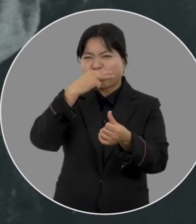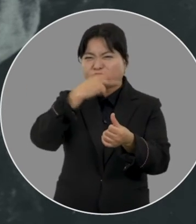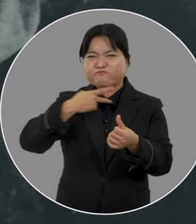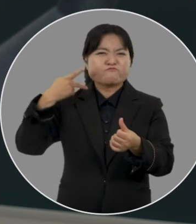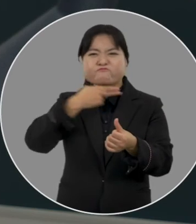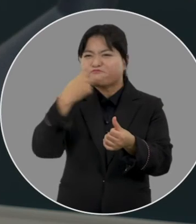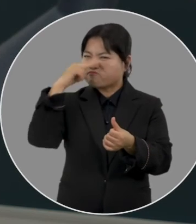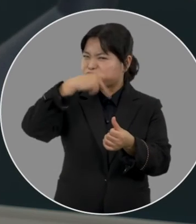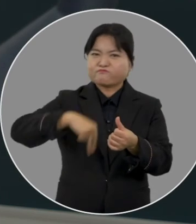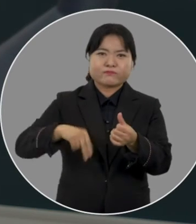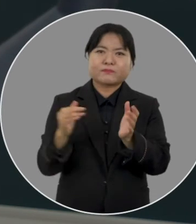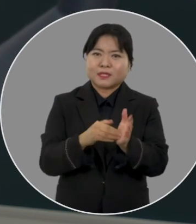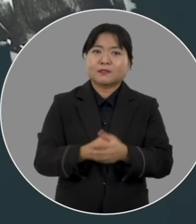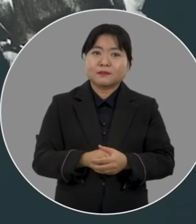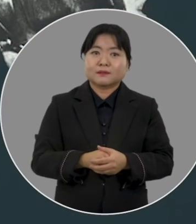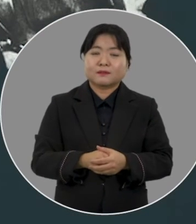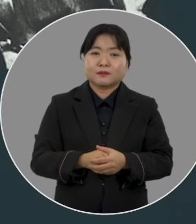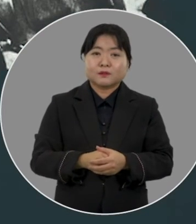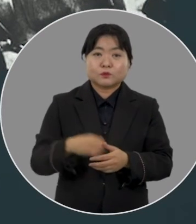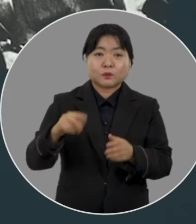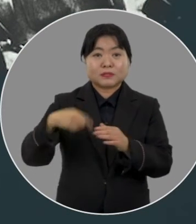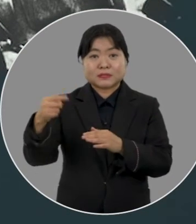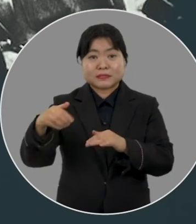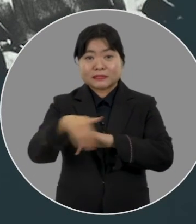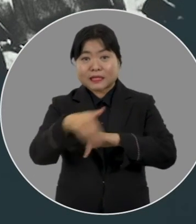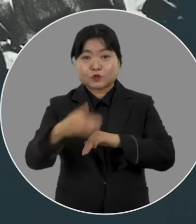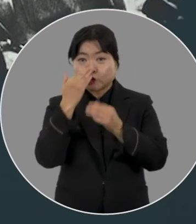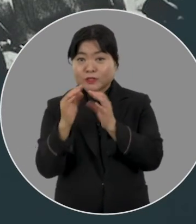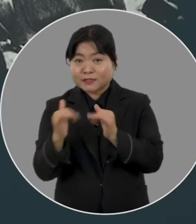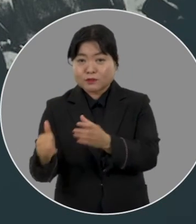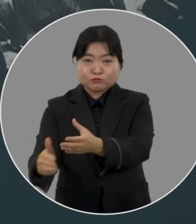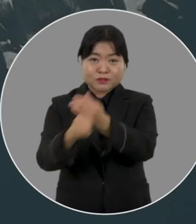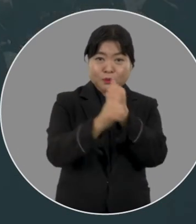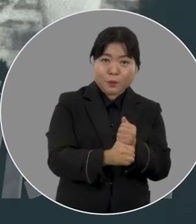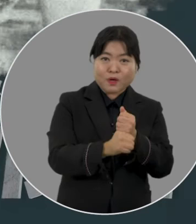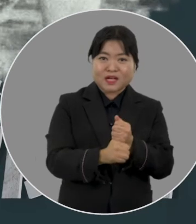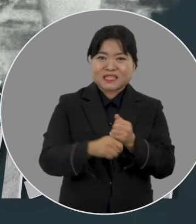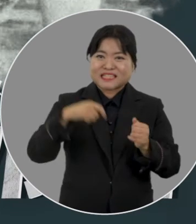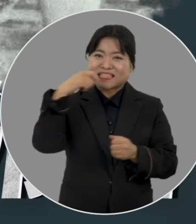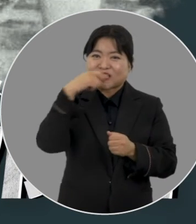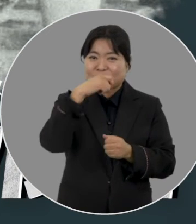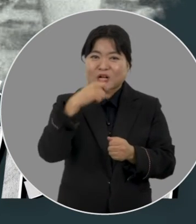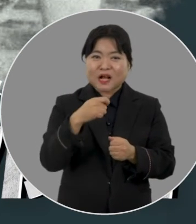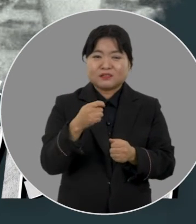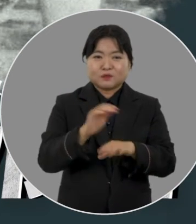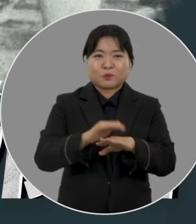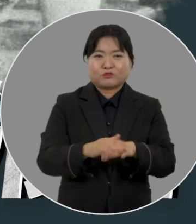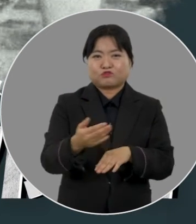깎아버려요. 그 다음 지나가던 유대인들을 붙들어 놓고 칫솔을 하나씩 손에